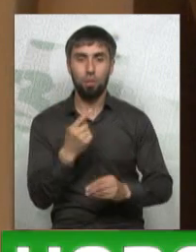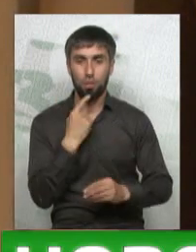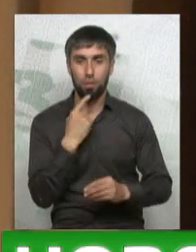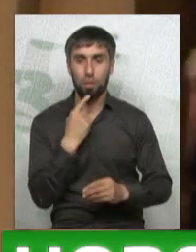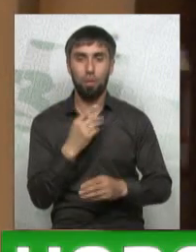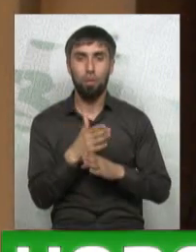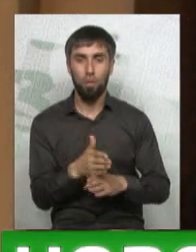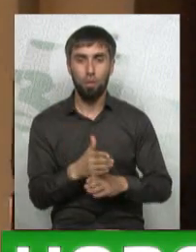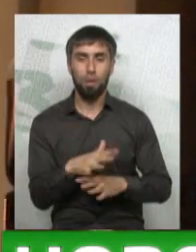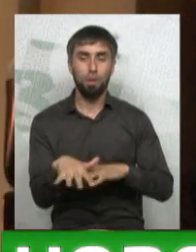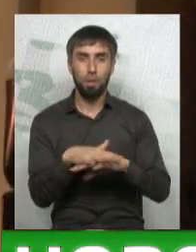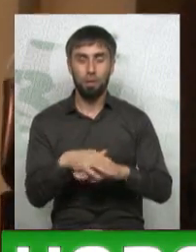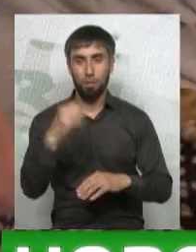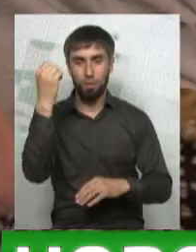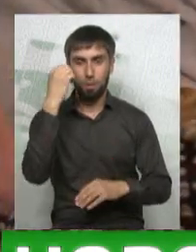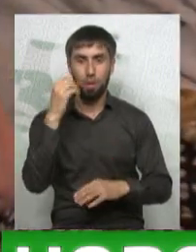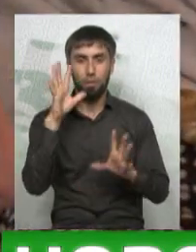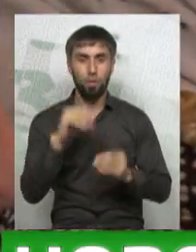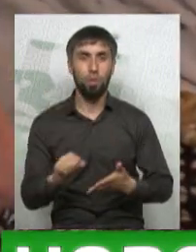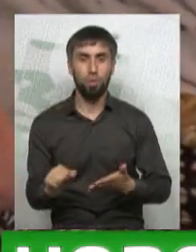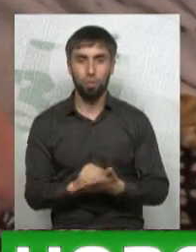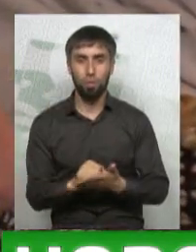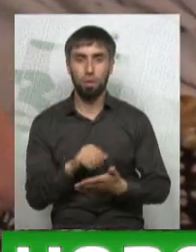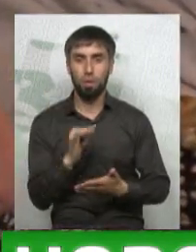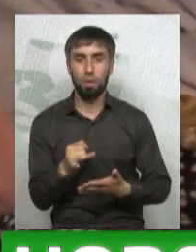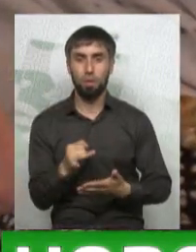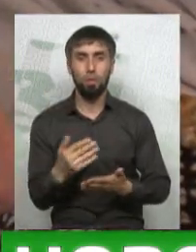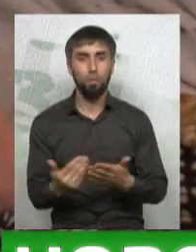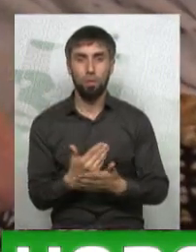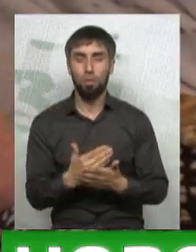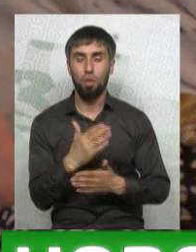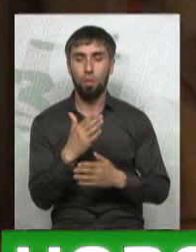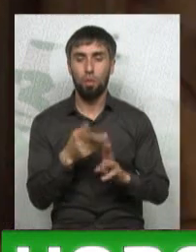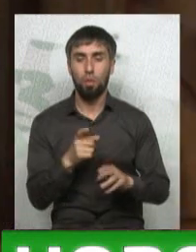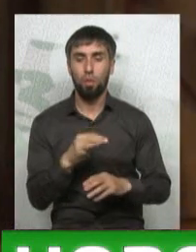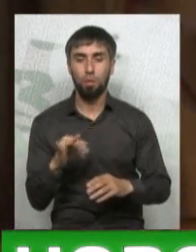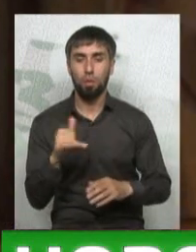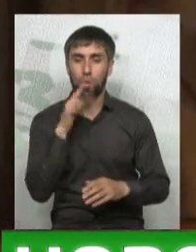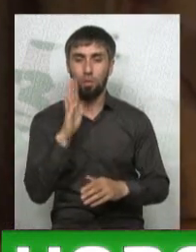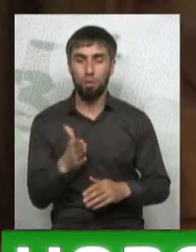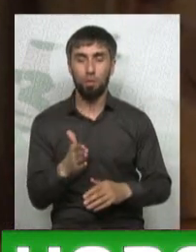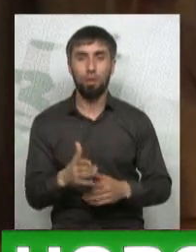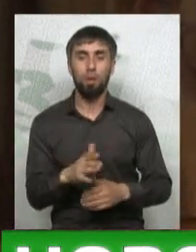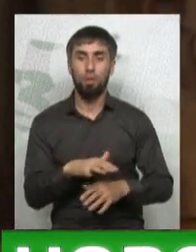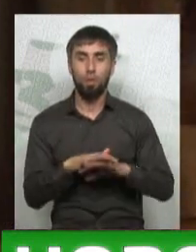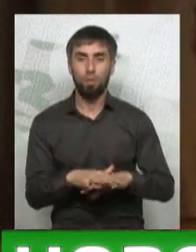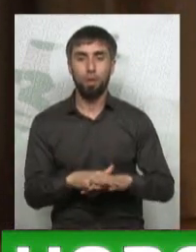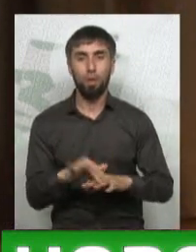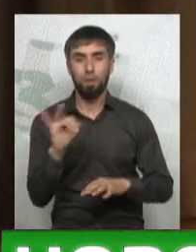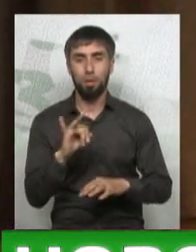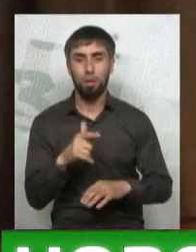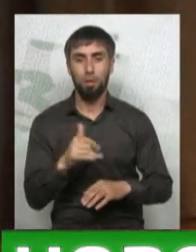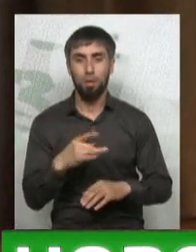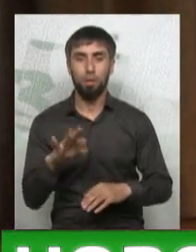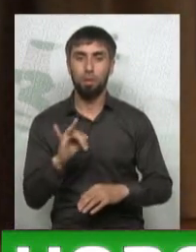трудности, хранит народную память, всю документалистику и новостные хроники, которые однажды лягут в основу историографии не